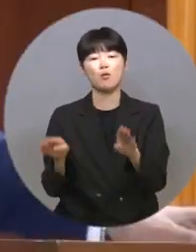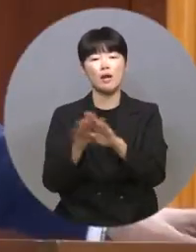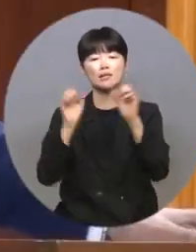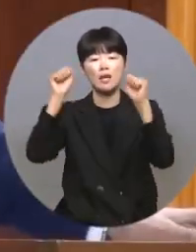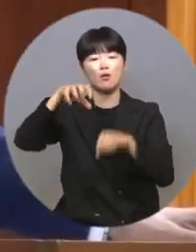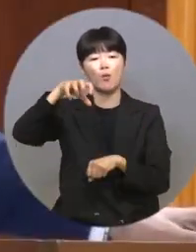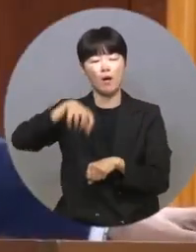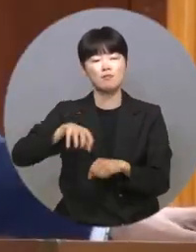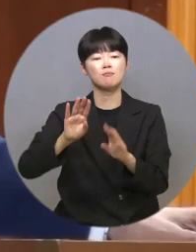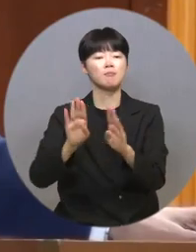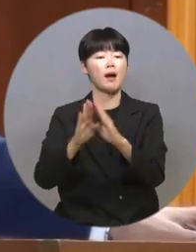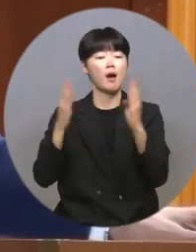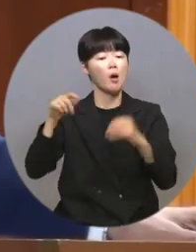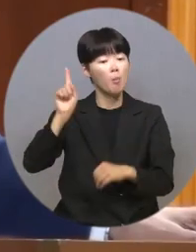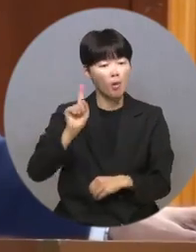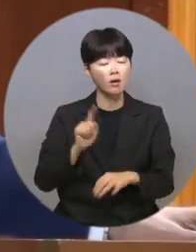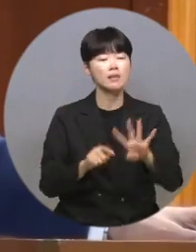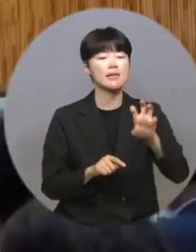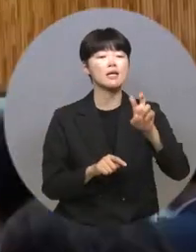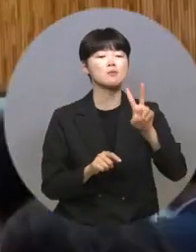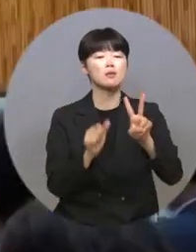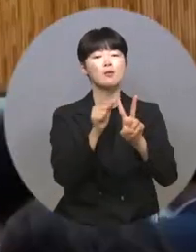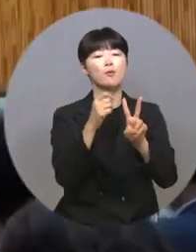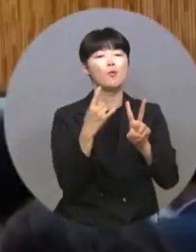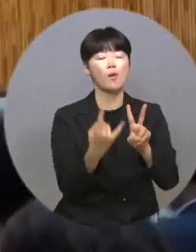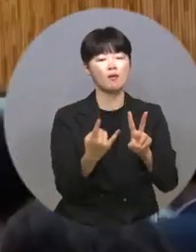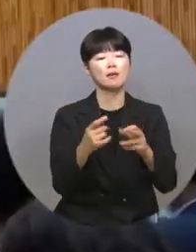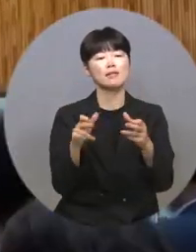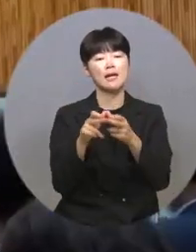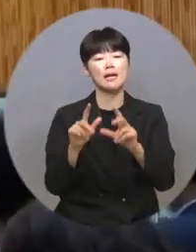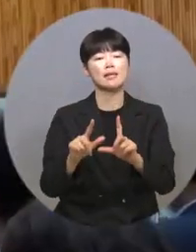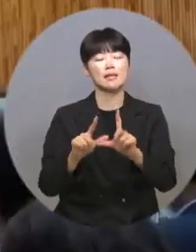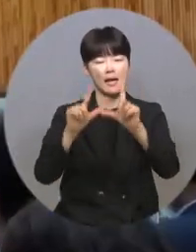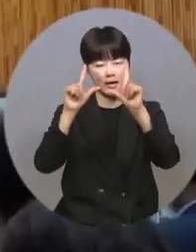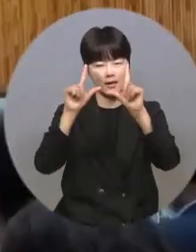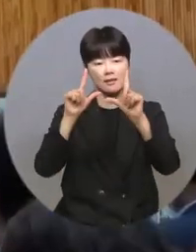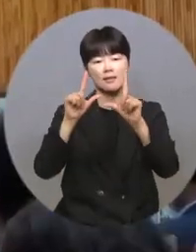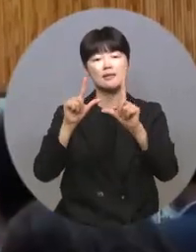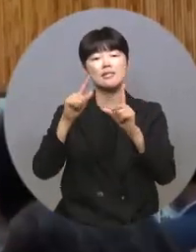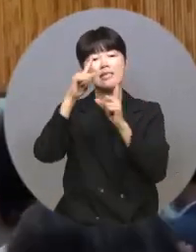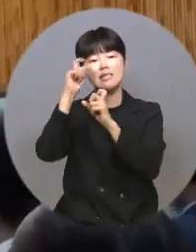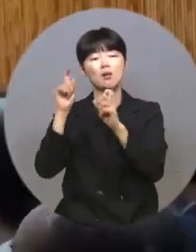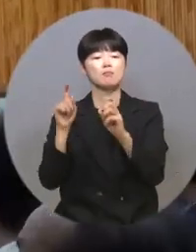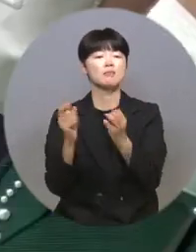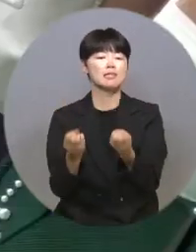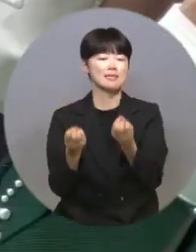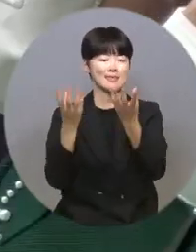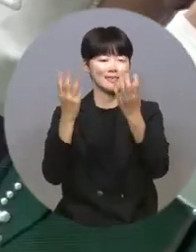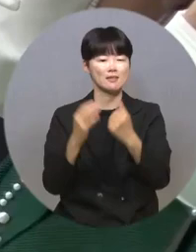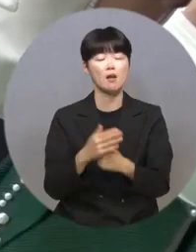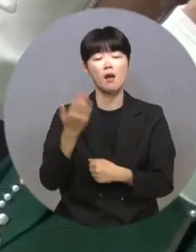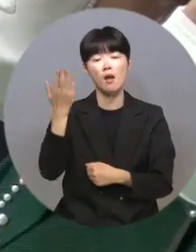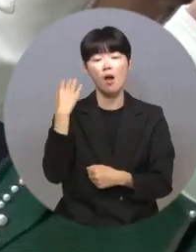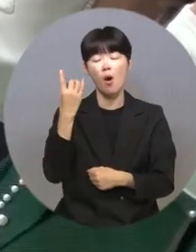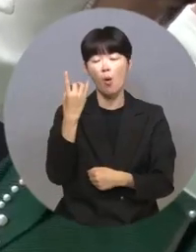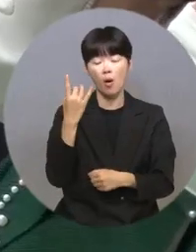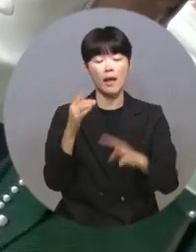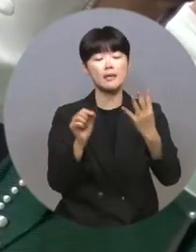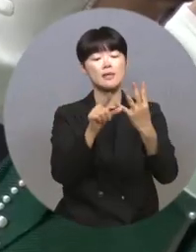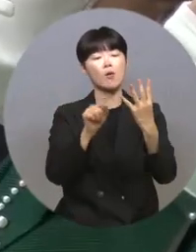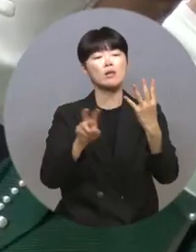날 기념식을 개최했습니다. 장애인의 날 기념식은 당초 장애인의 날인 4월 20일